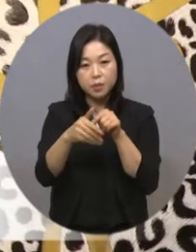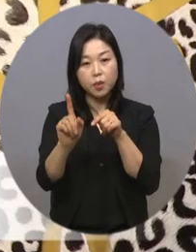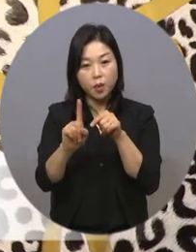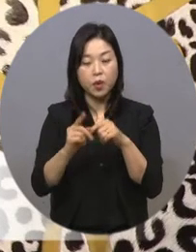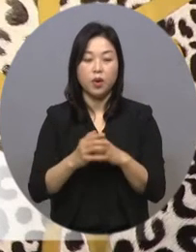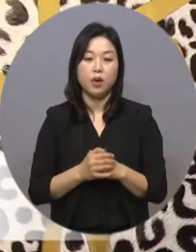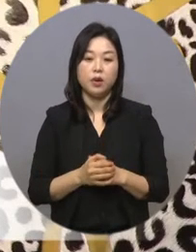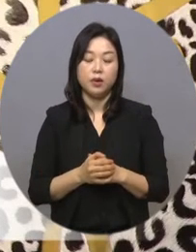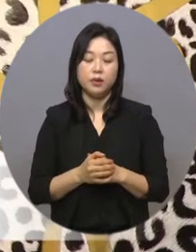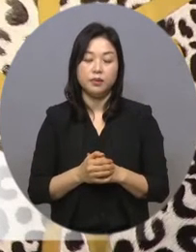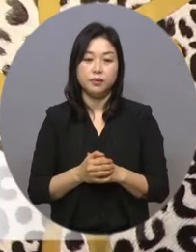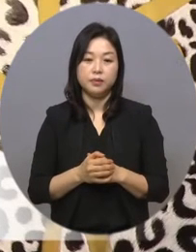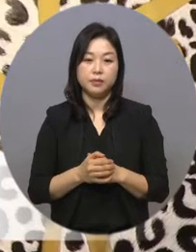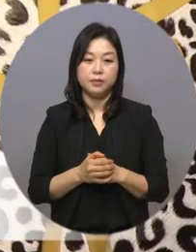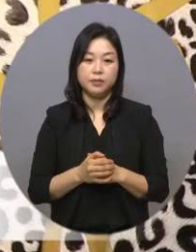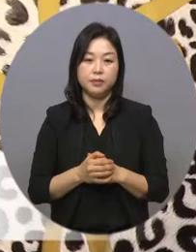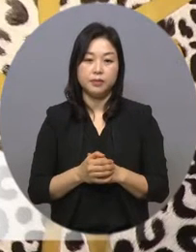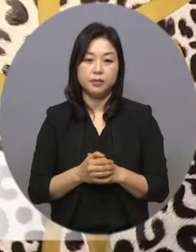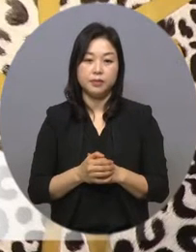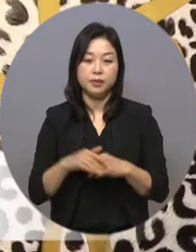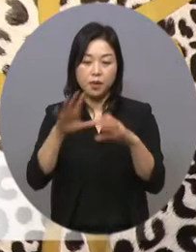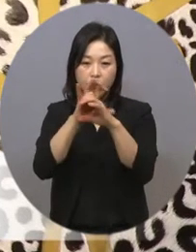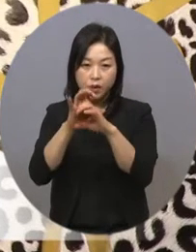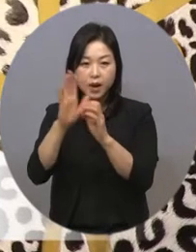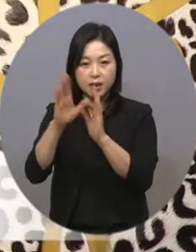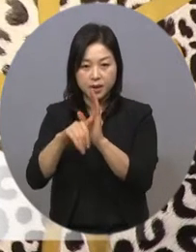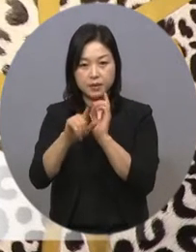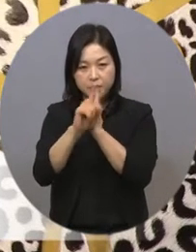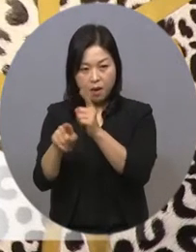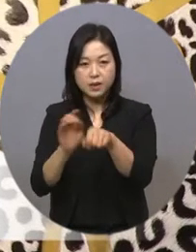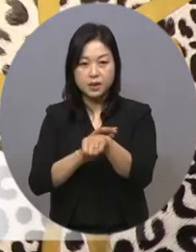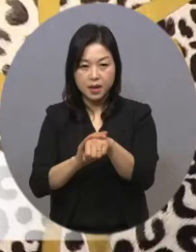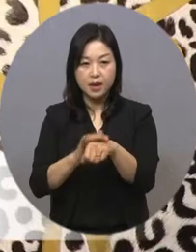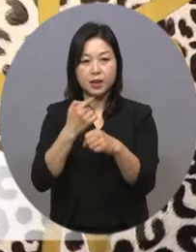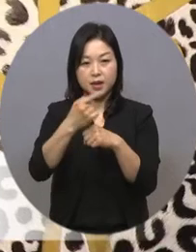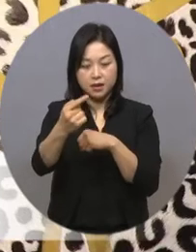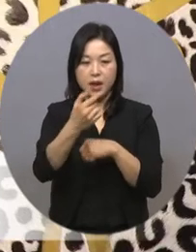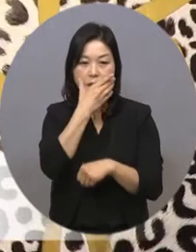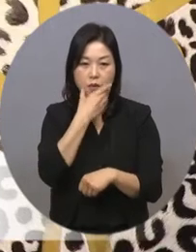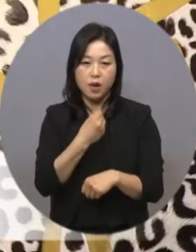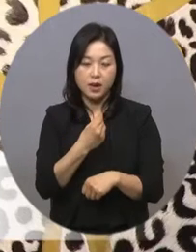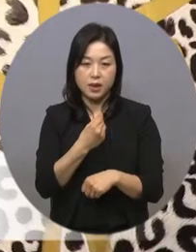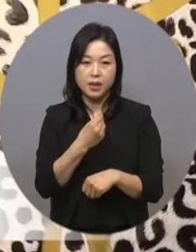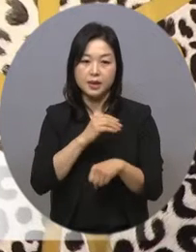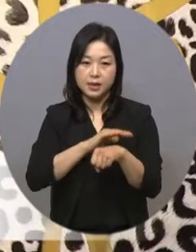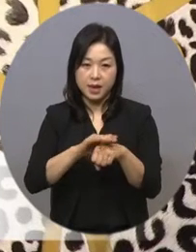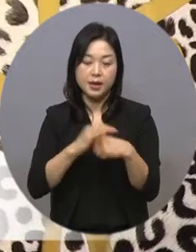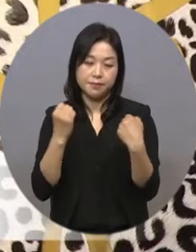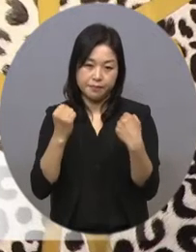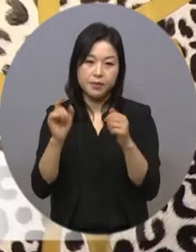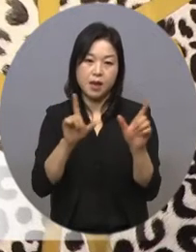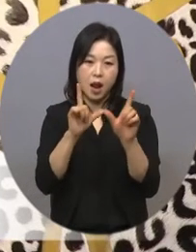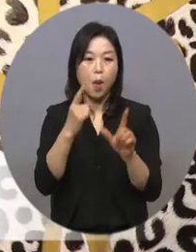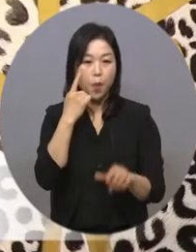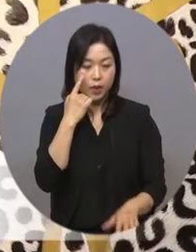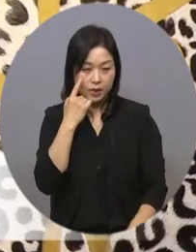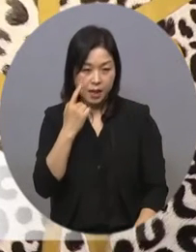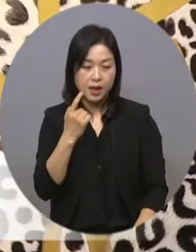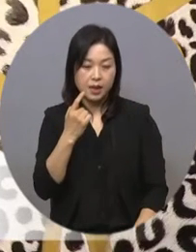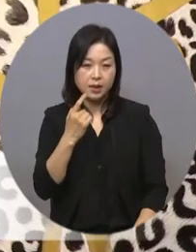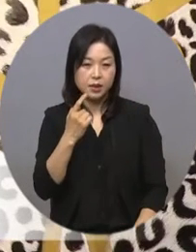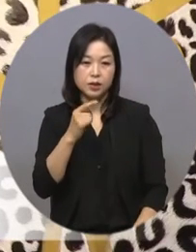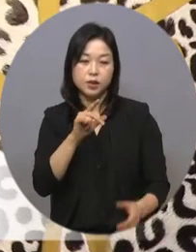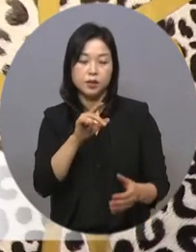로 저희가 거의 힘든 코너 시국을 이겨내고 내년에는 우리가 더 샤샤 더 행복하게 잘살아 보자 라는